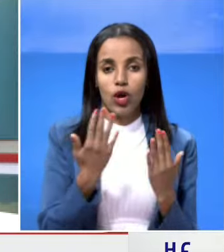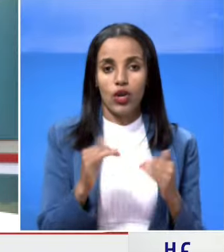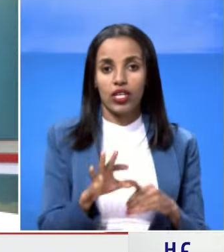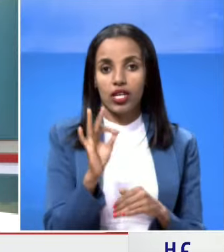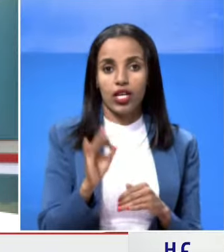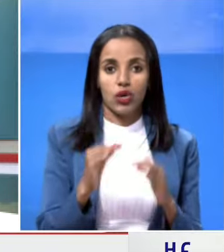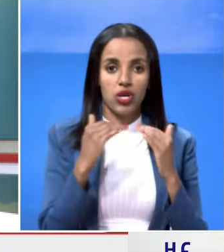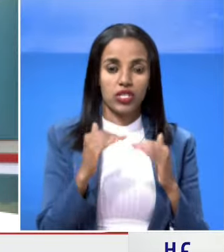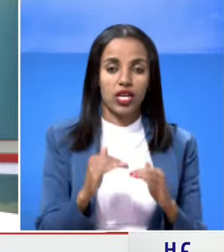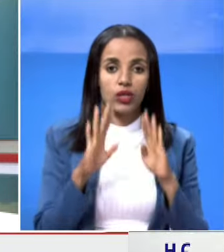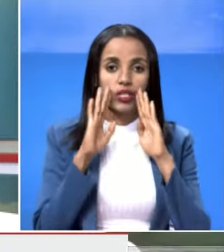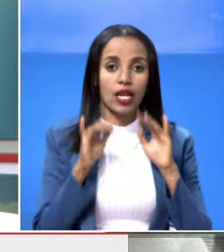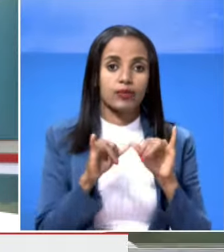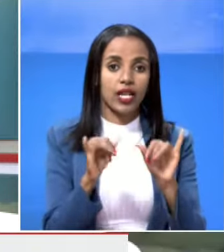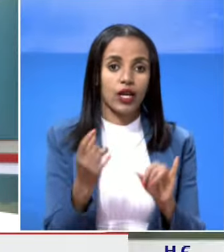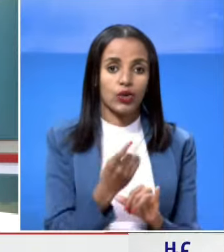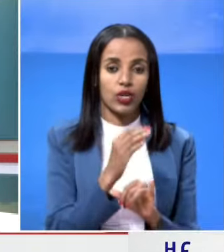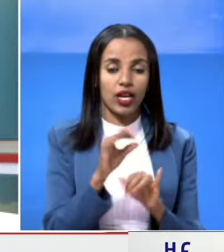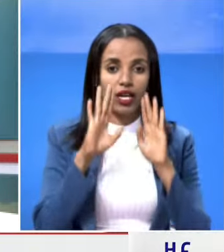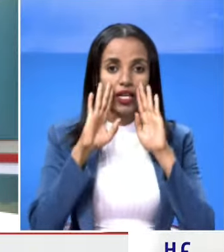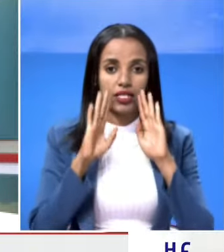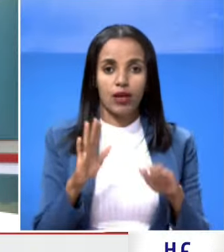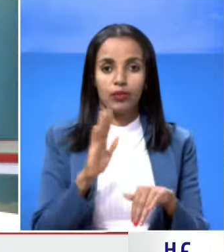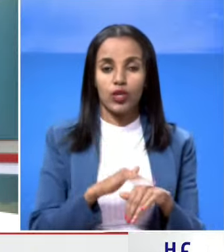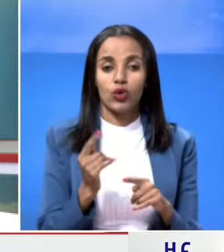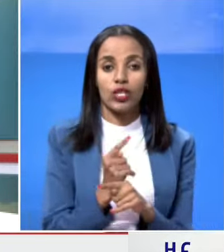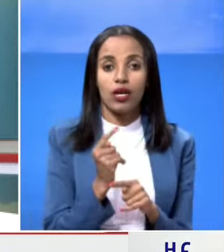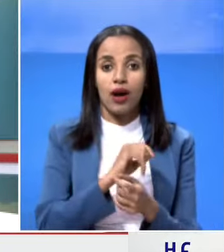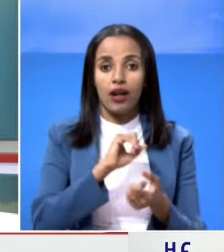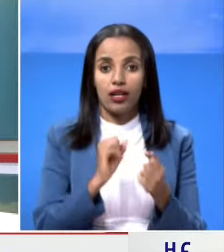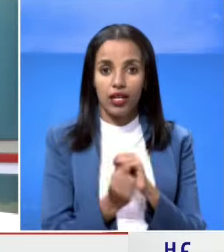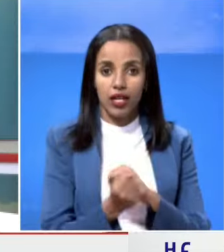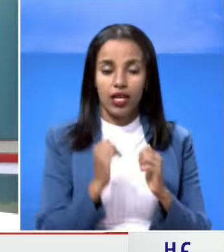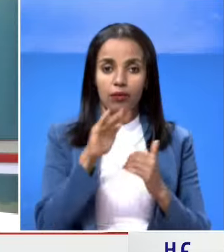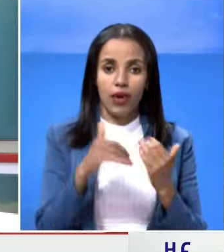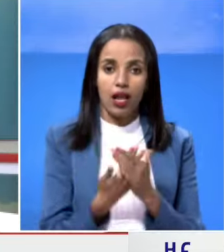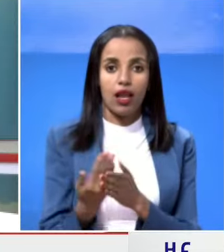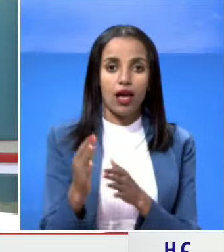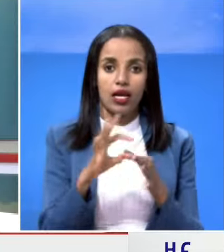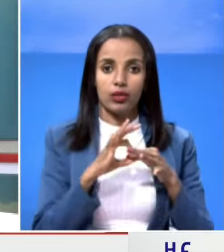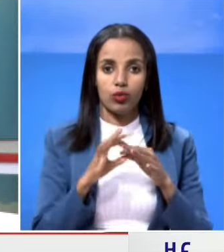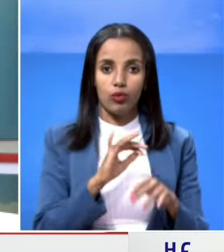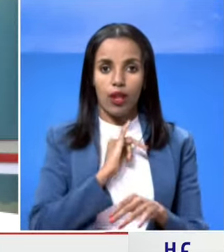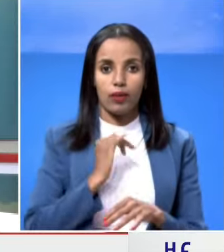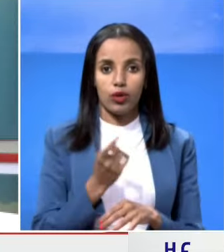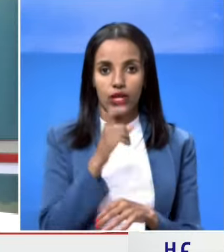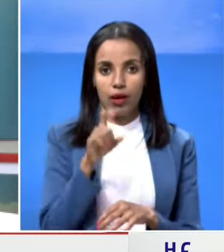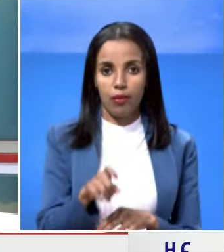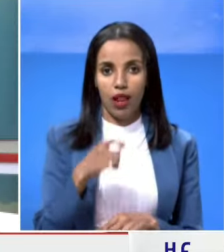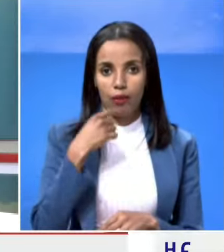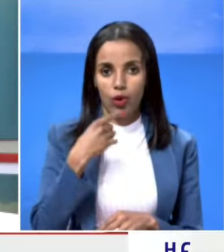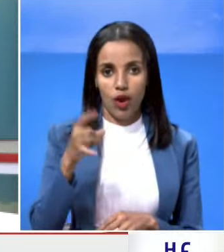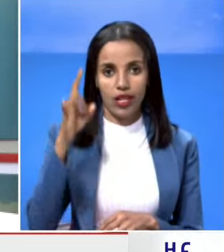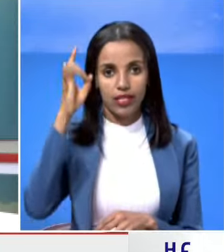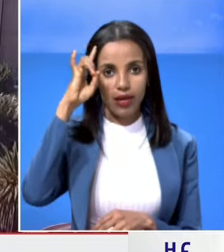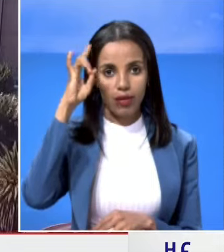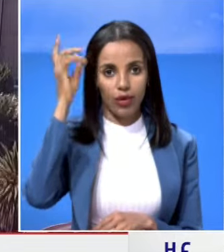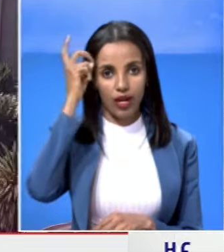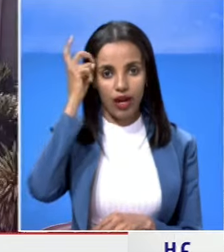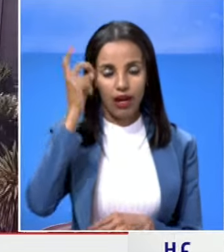አንጻራዊ ሰላም ዘላቂ እንዲሆንና የሰላም ጥሪ ወደ ተግባር እንዲቀየር መላ ሕዝቡ ባለቤት ሊሆን ይገባል ብለዋል። ዘመኑ ይርጋ።